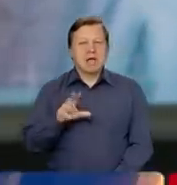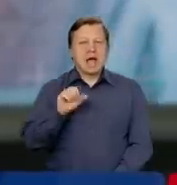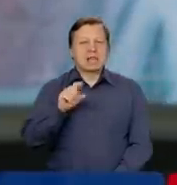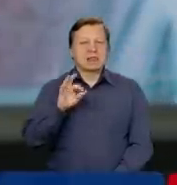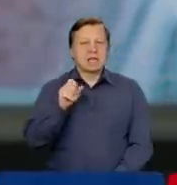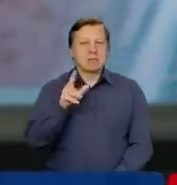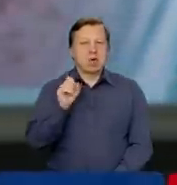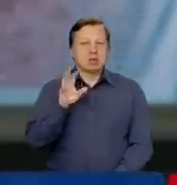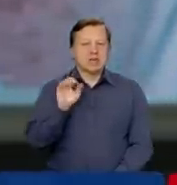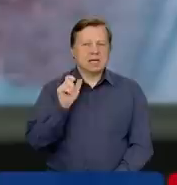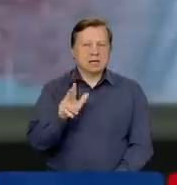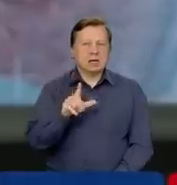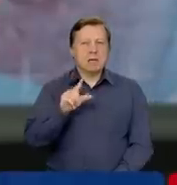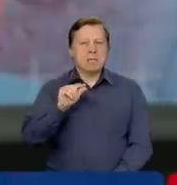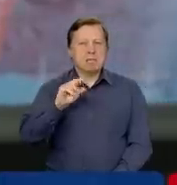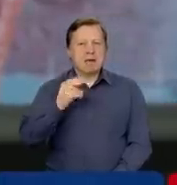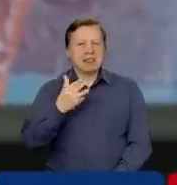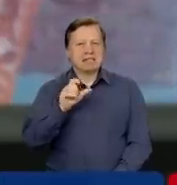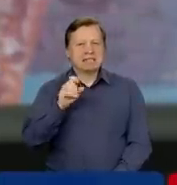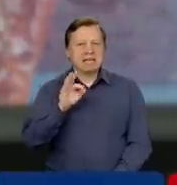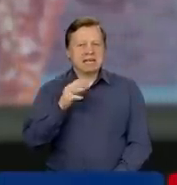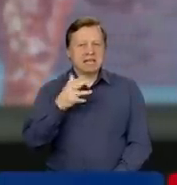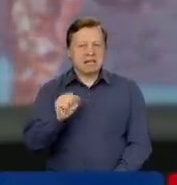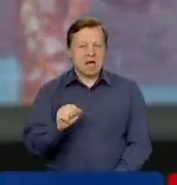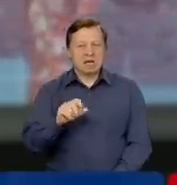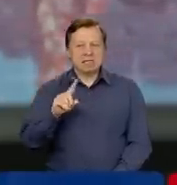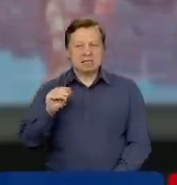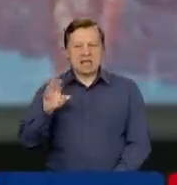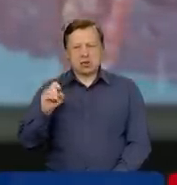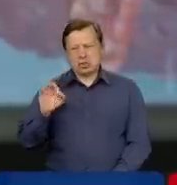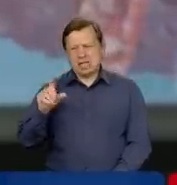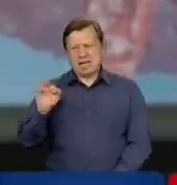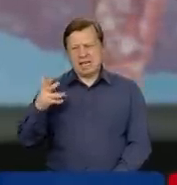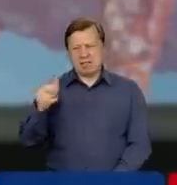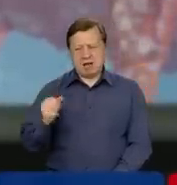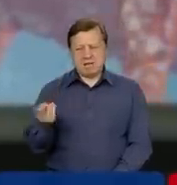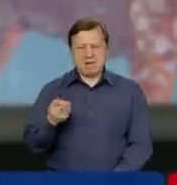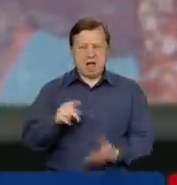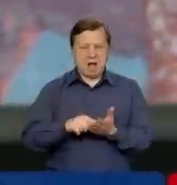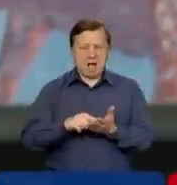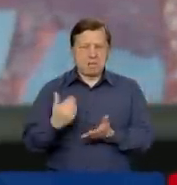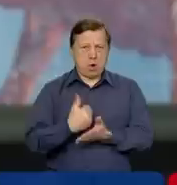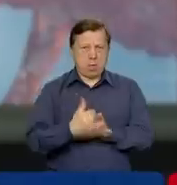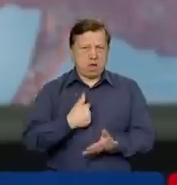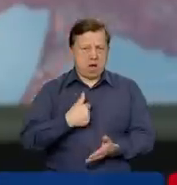antybiotyku, penicylina i streptomycyna. To były bardzo pomocne te leki. Ten,